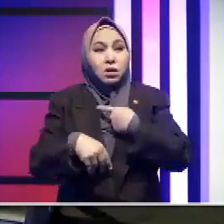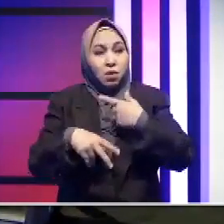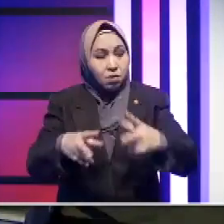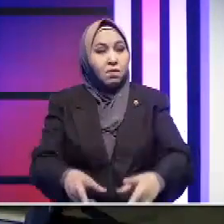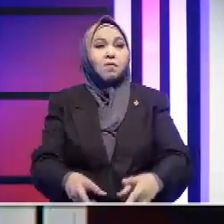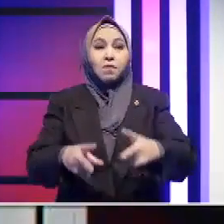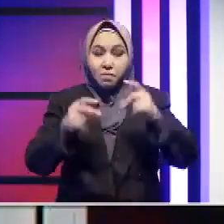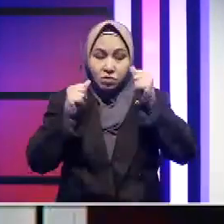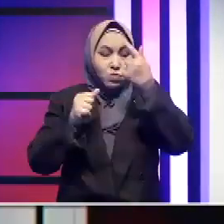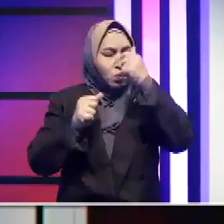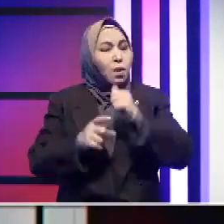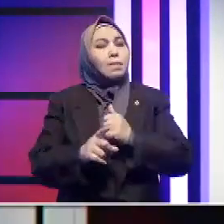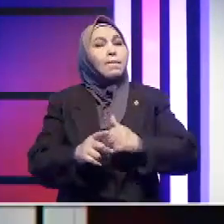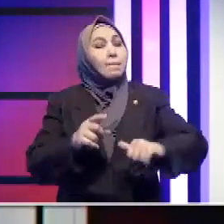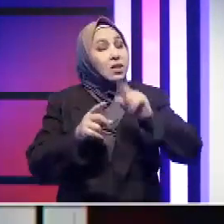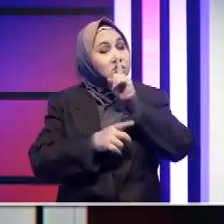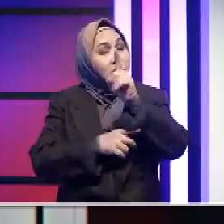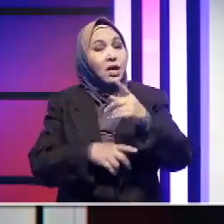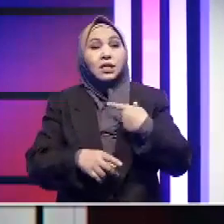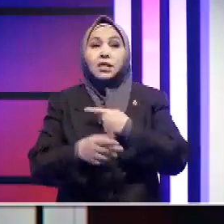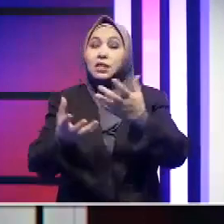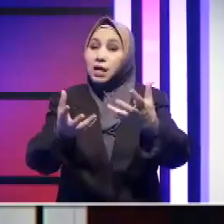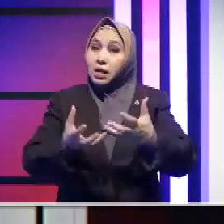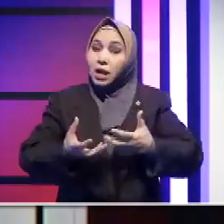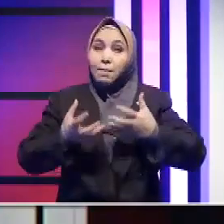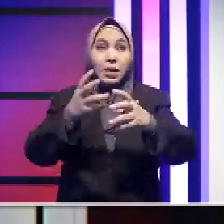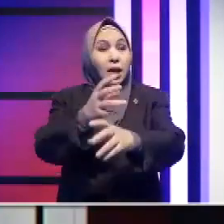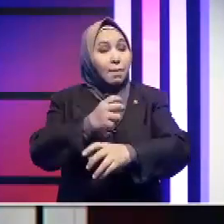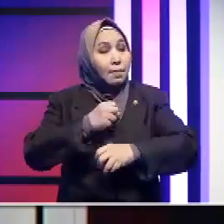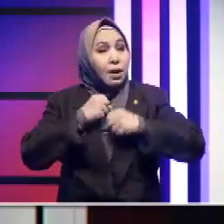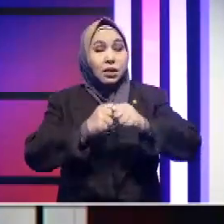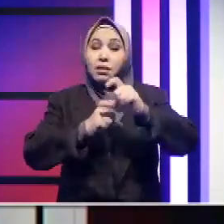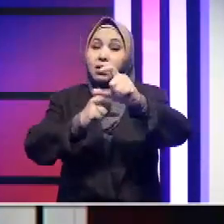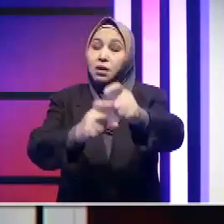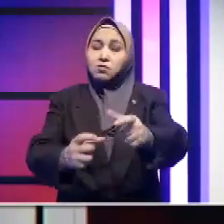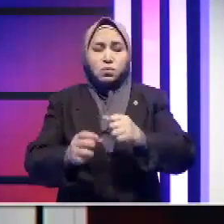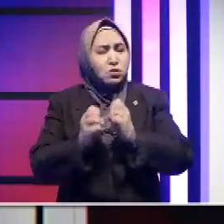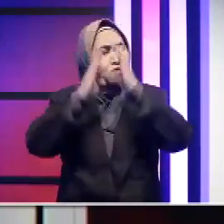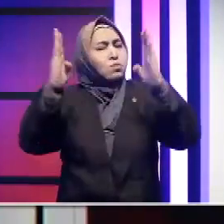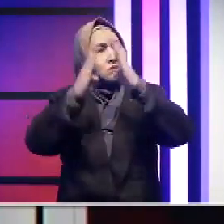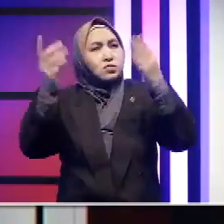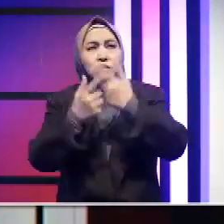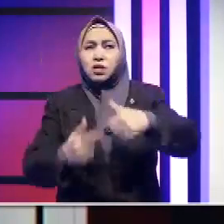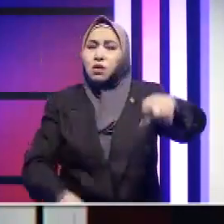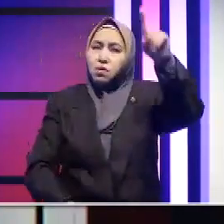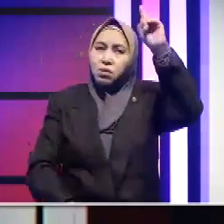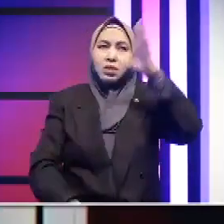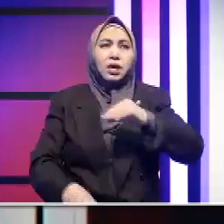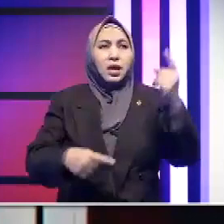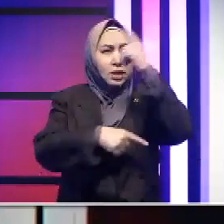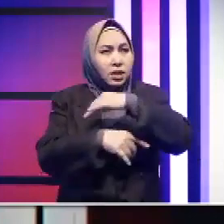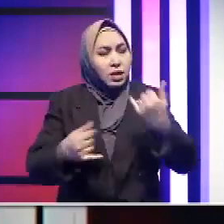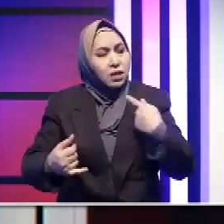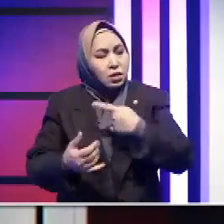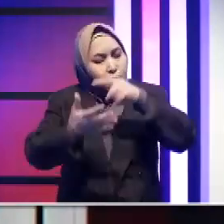kehilangan cobalah untuk memastikan kita ingin mengedepankan ganjaran sebesar-besarnya daripada Allah subhana wa taala dan kita hari ini